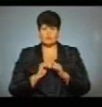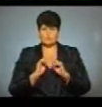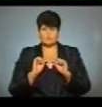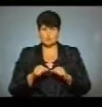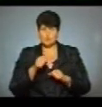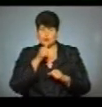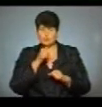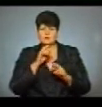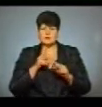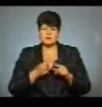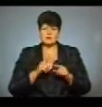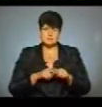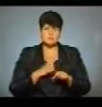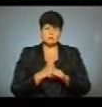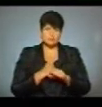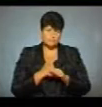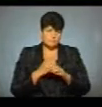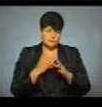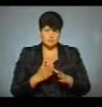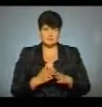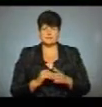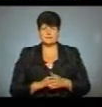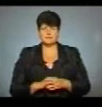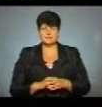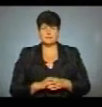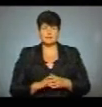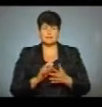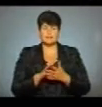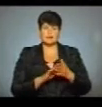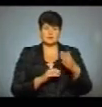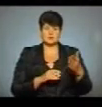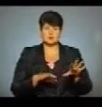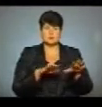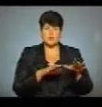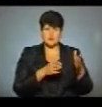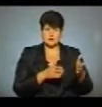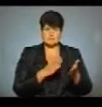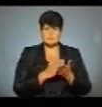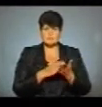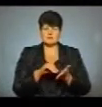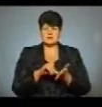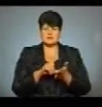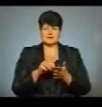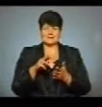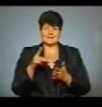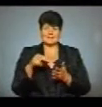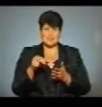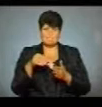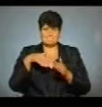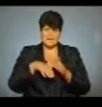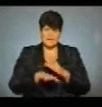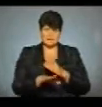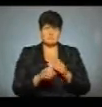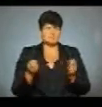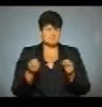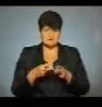спробувати, як це в фотошопі зробити, подивитися, якщо можливо. Далі, на наступній локації є представлений 3D-принтер. Ми спеціально його